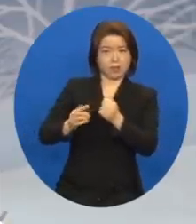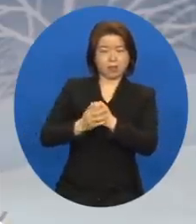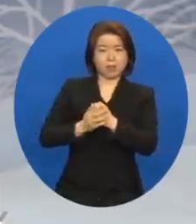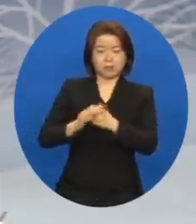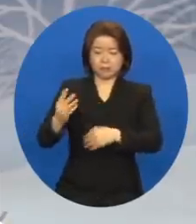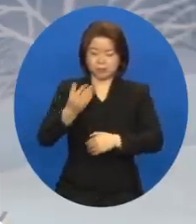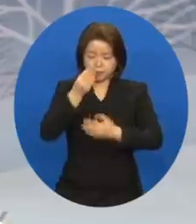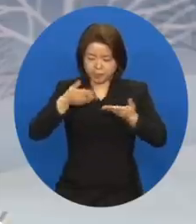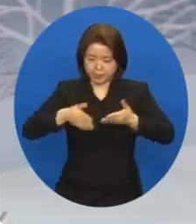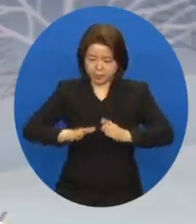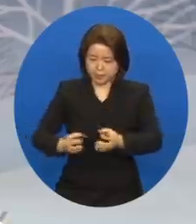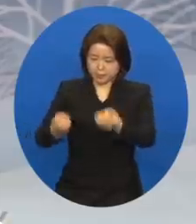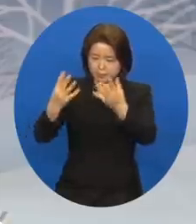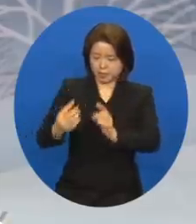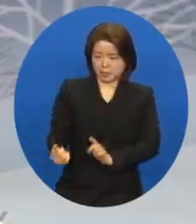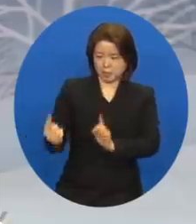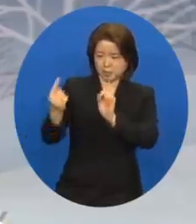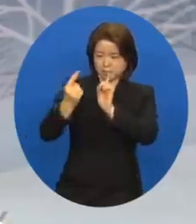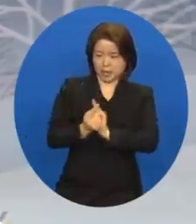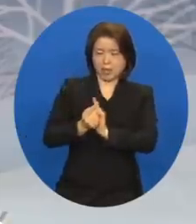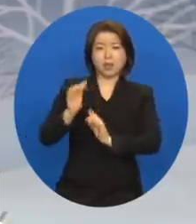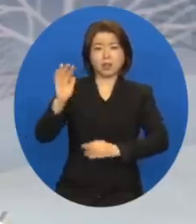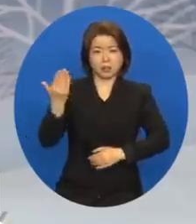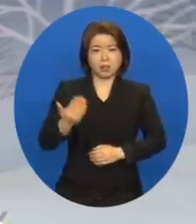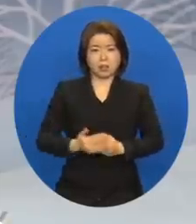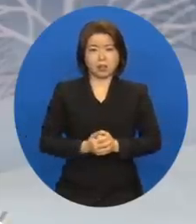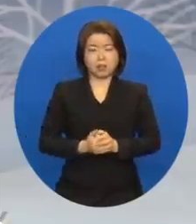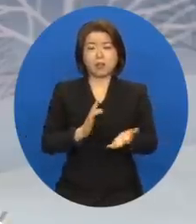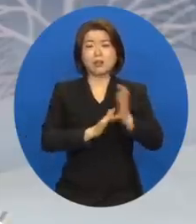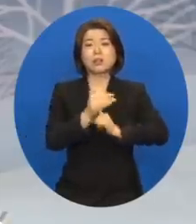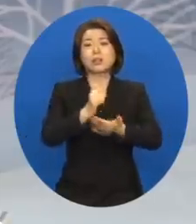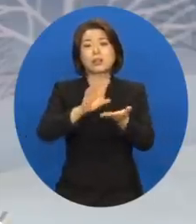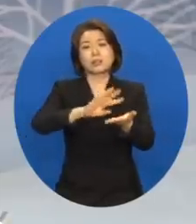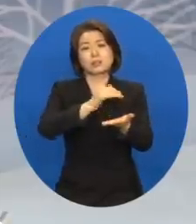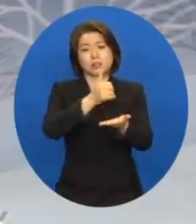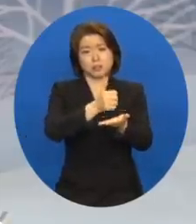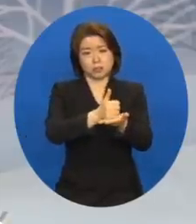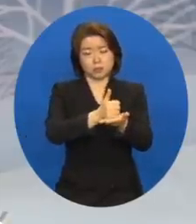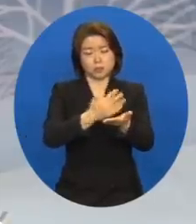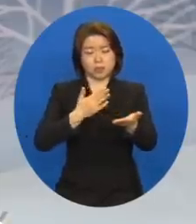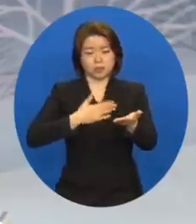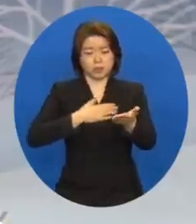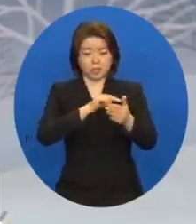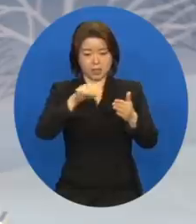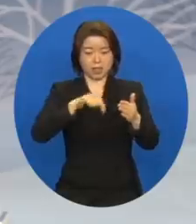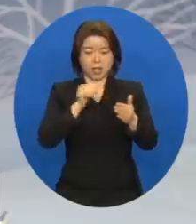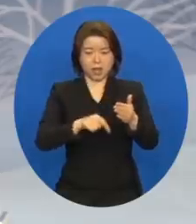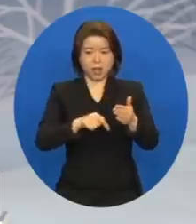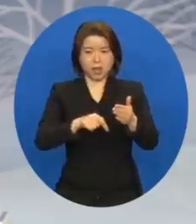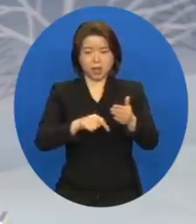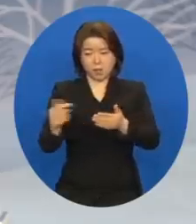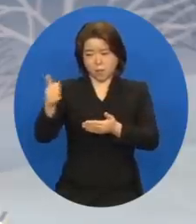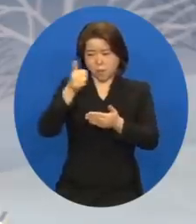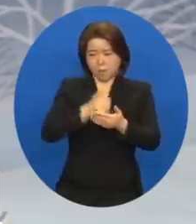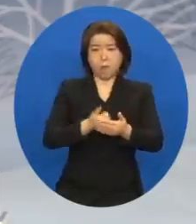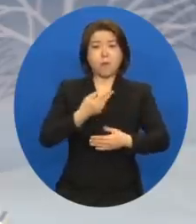성탄절을 맞이하게 된다는 겁니다. 예수 그리스도께서 자기 안에 나시지 않는다면